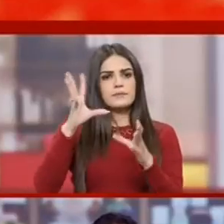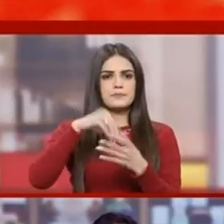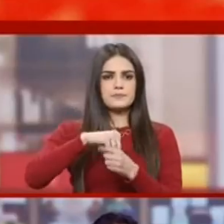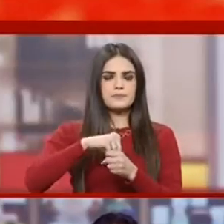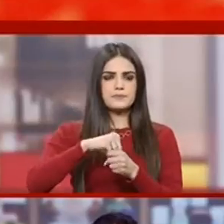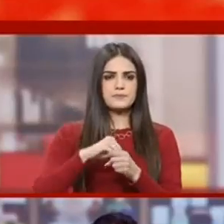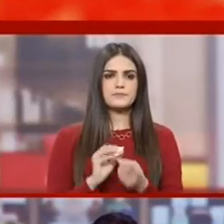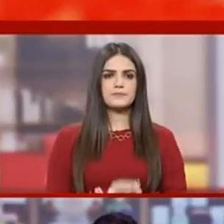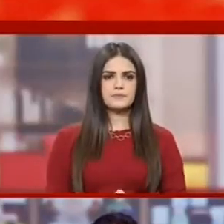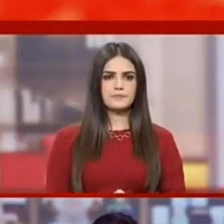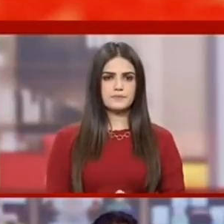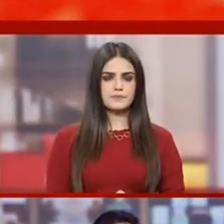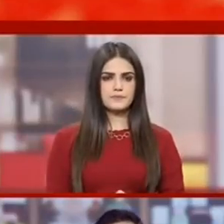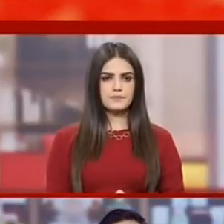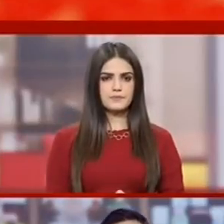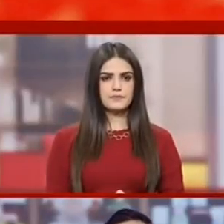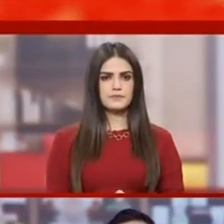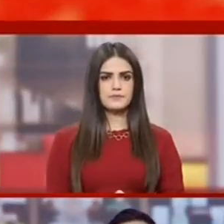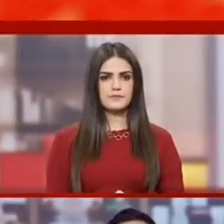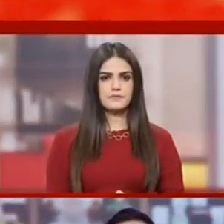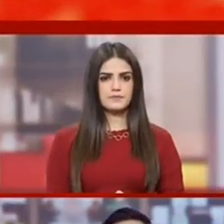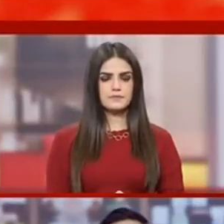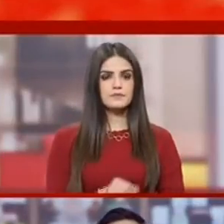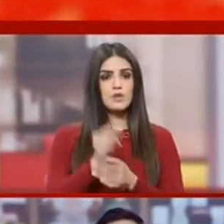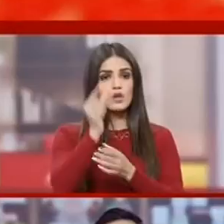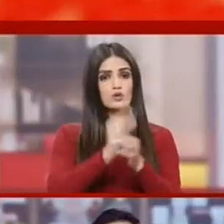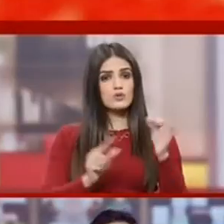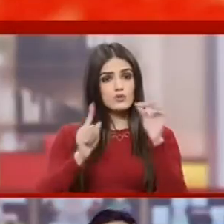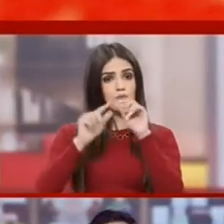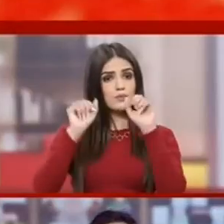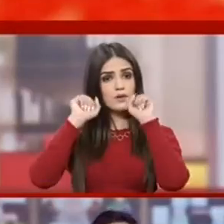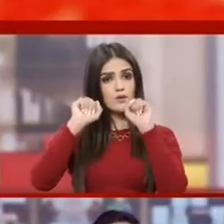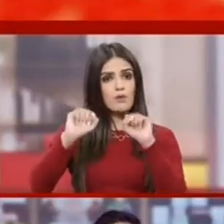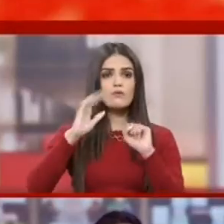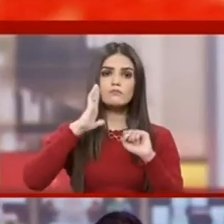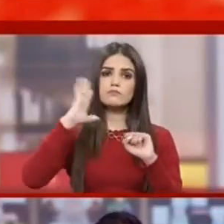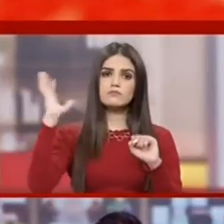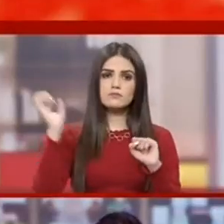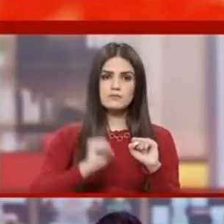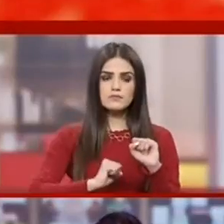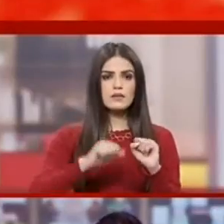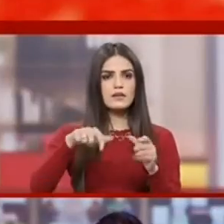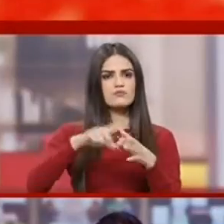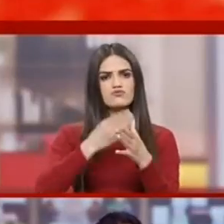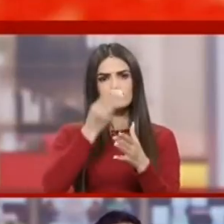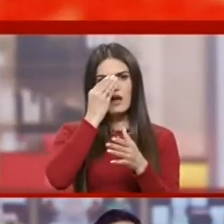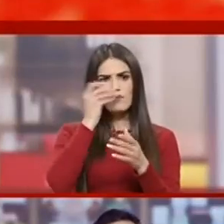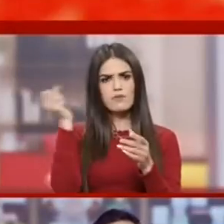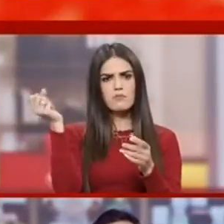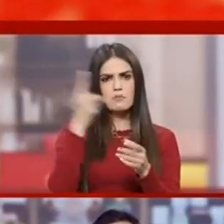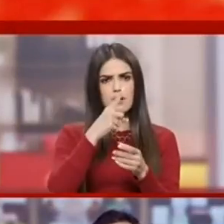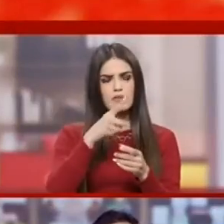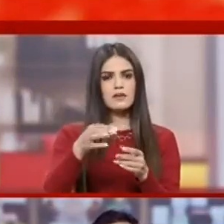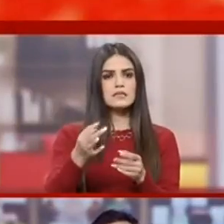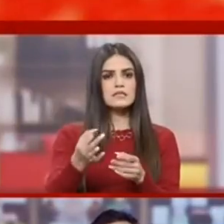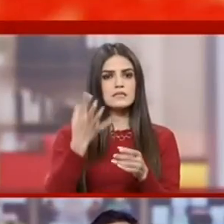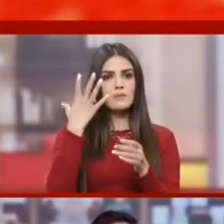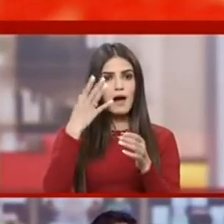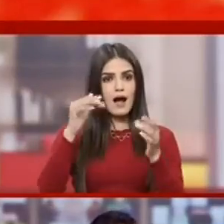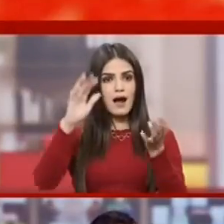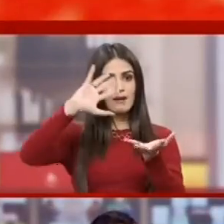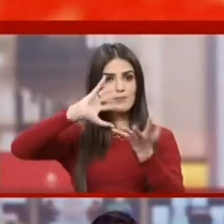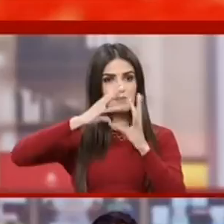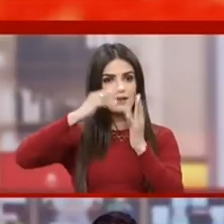आयोजित किये जाएंगे उत्र प्रदेश में सूत्रों के हवाले से खबर है कि जन्वरी महीने से फिर से स्मार्ट मीटर